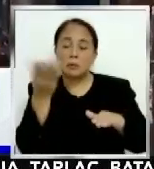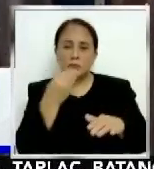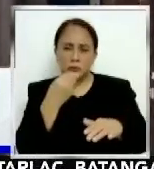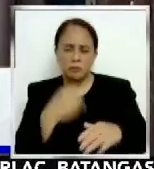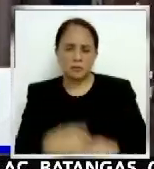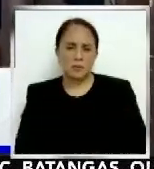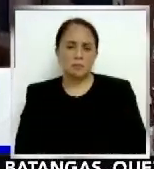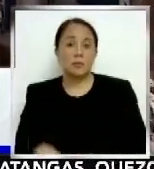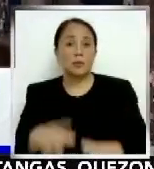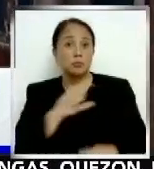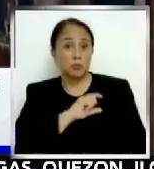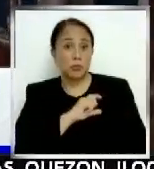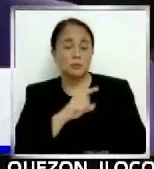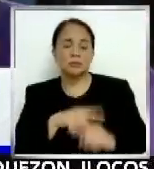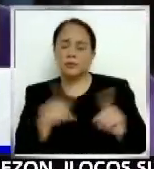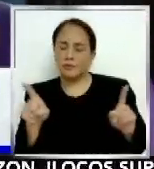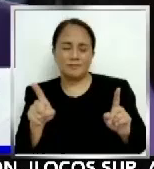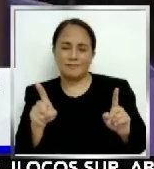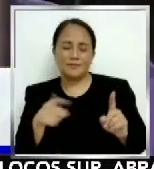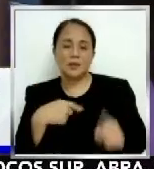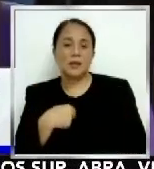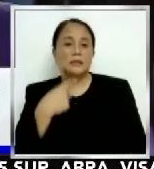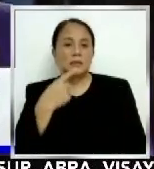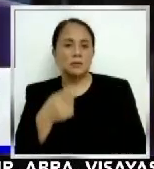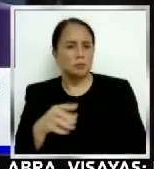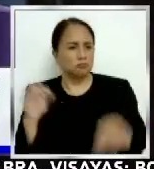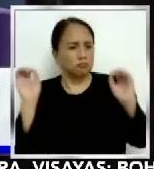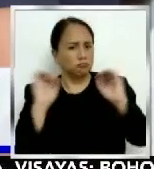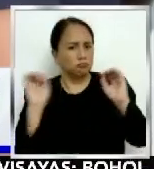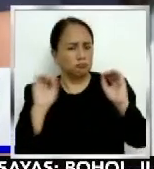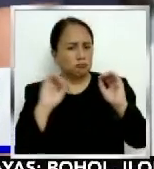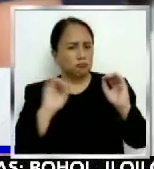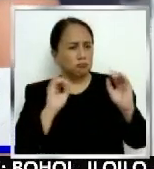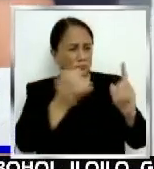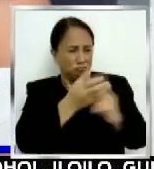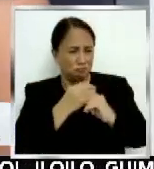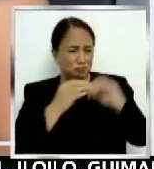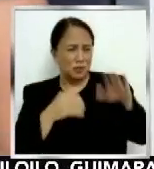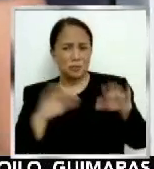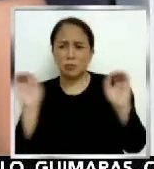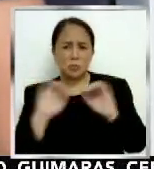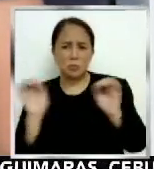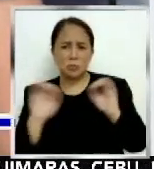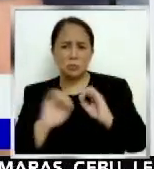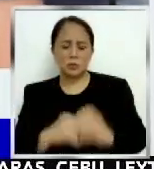ang dinahilan ng suspect. Iginit din niyang wala siyang intensyon na udukutin ang bata. Bakit yung po ilalabas? Para